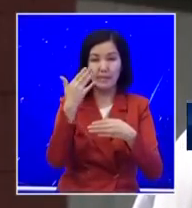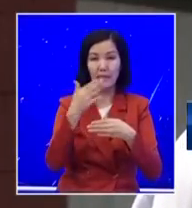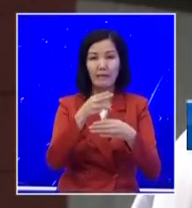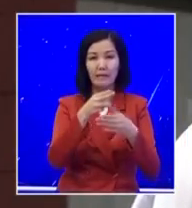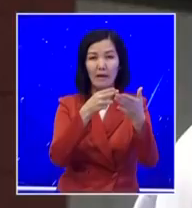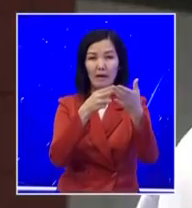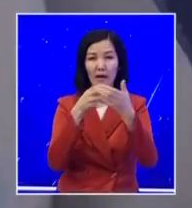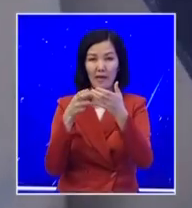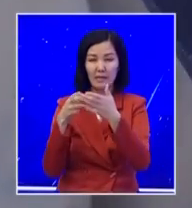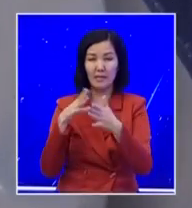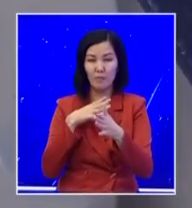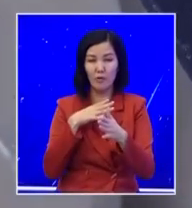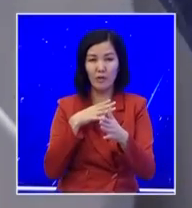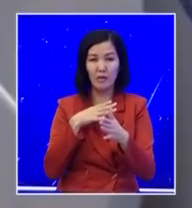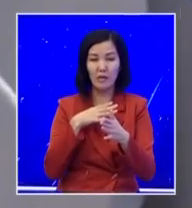болды, біраз енді